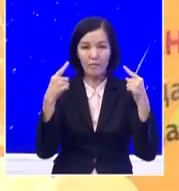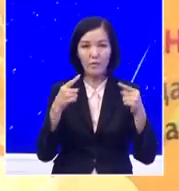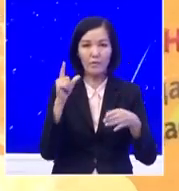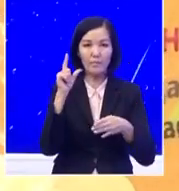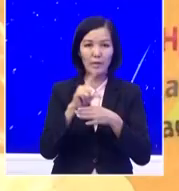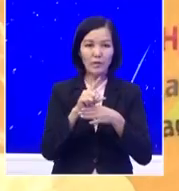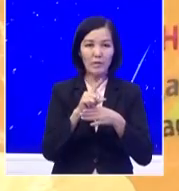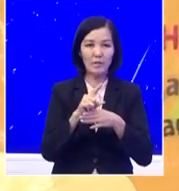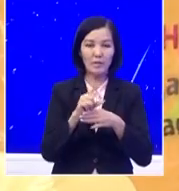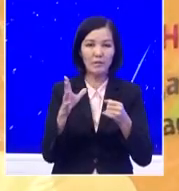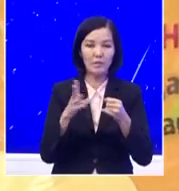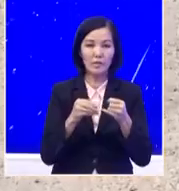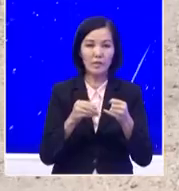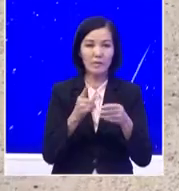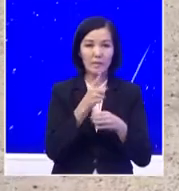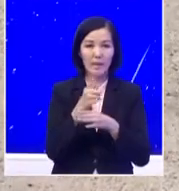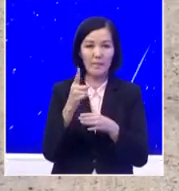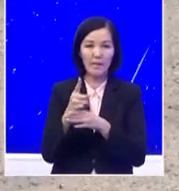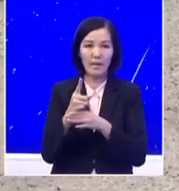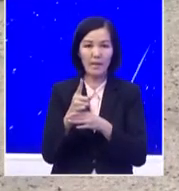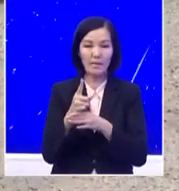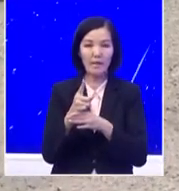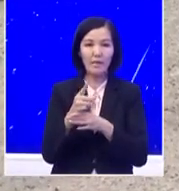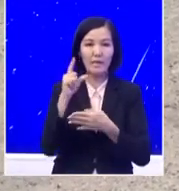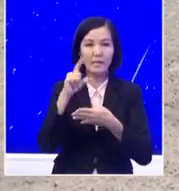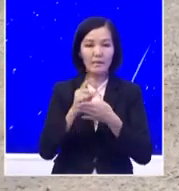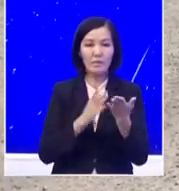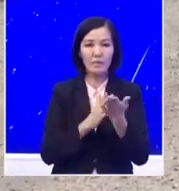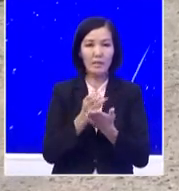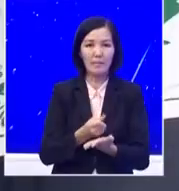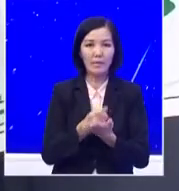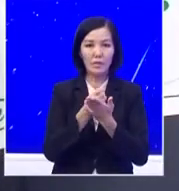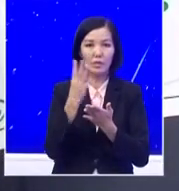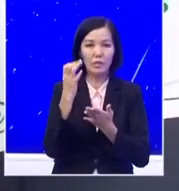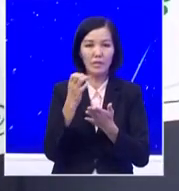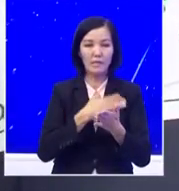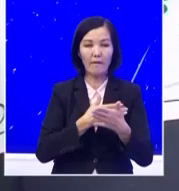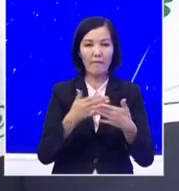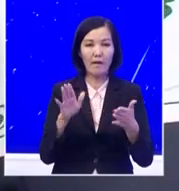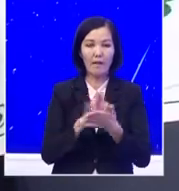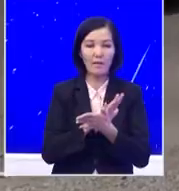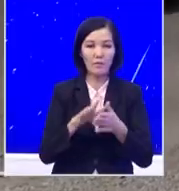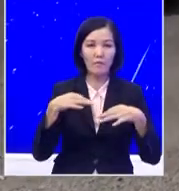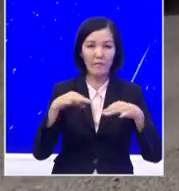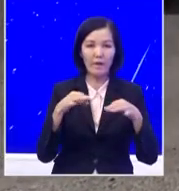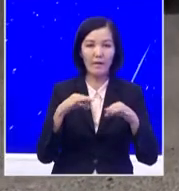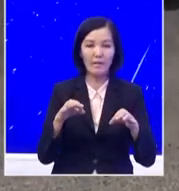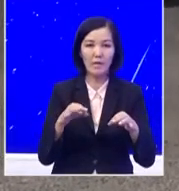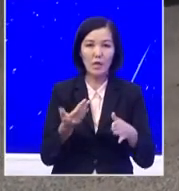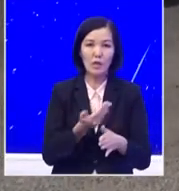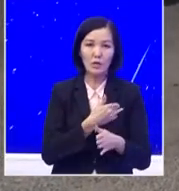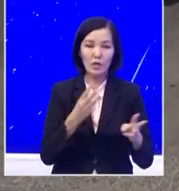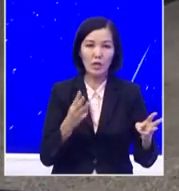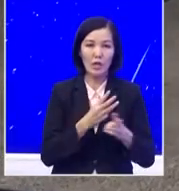в этом году введен запрет. Меценатов и священнослужители поддержали 400 волонтеров и автоволонтеров. Желающие